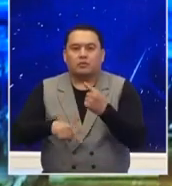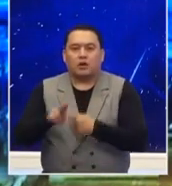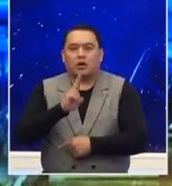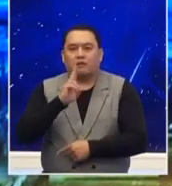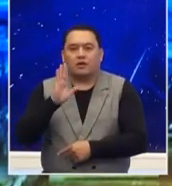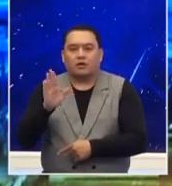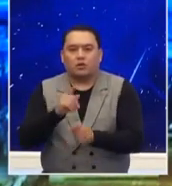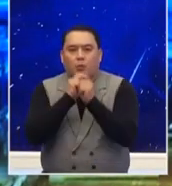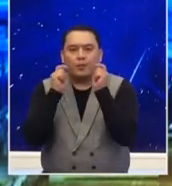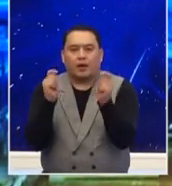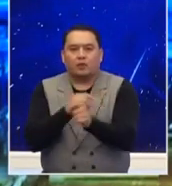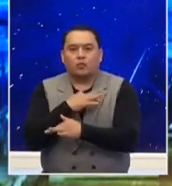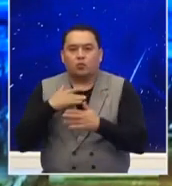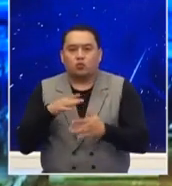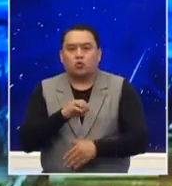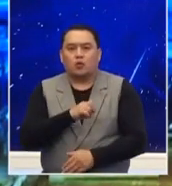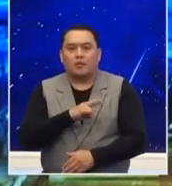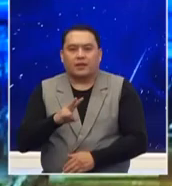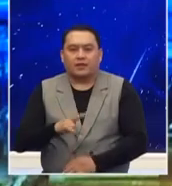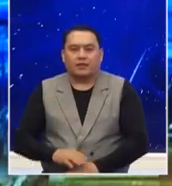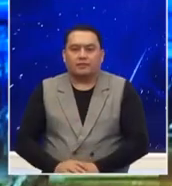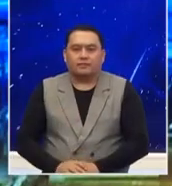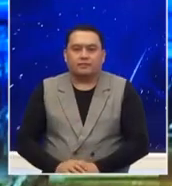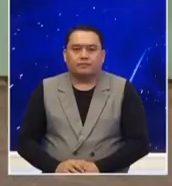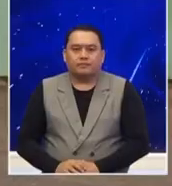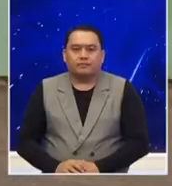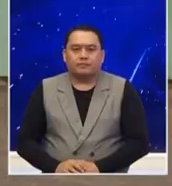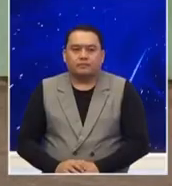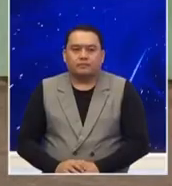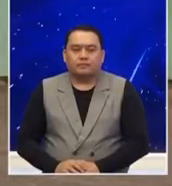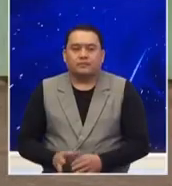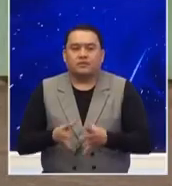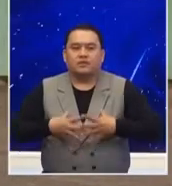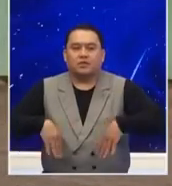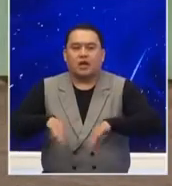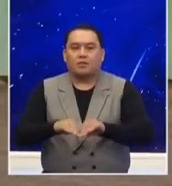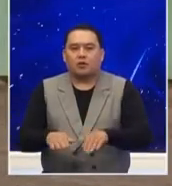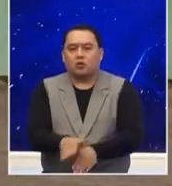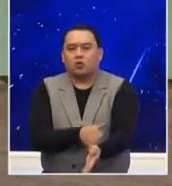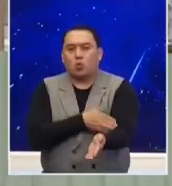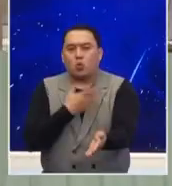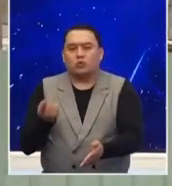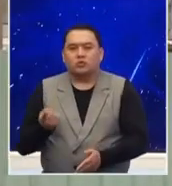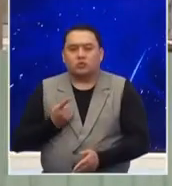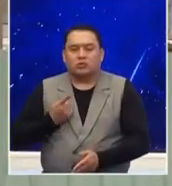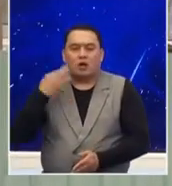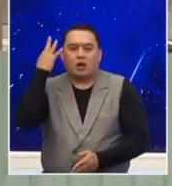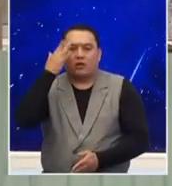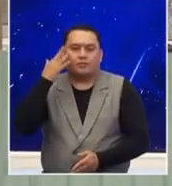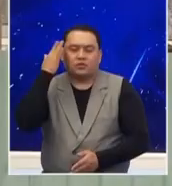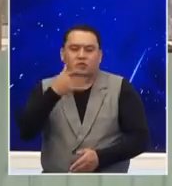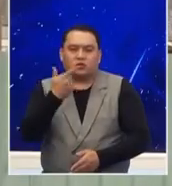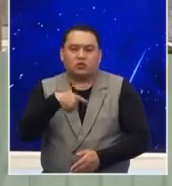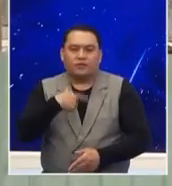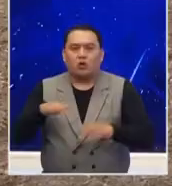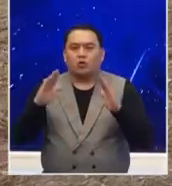подарил квартиру многодетной семье из села Жоламан. Семья Туйгумбековых долгие годы грезила о собственной крыше над головой.